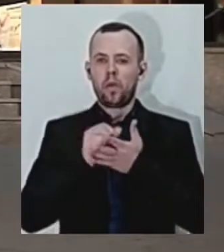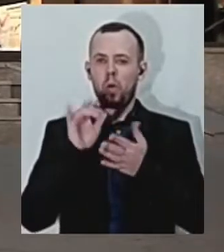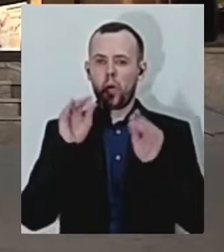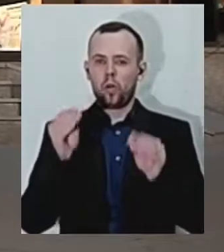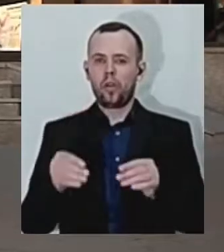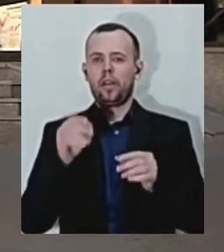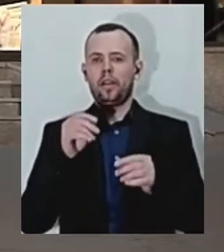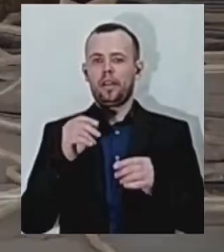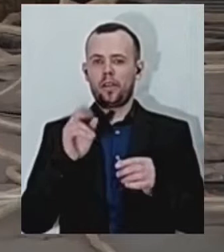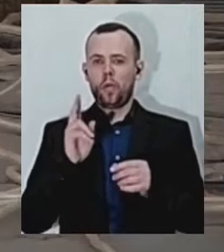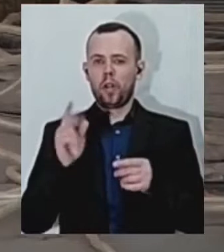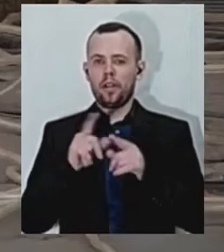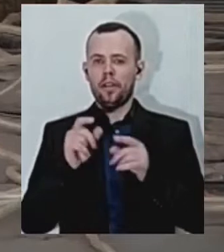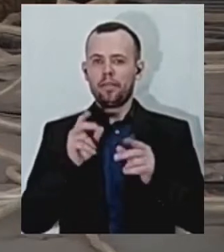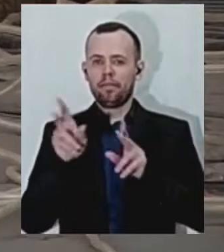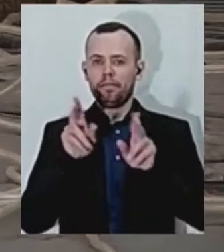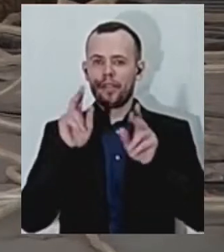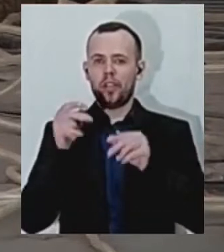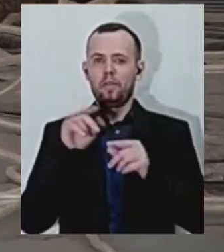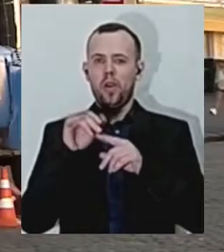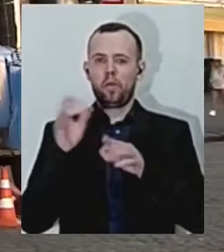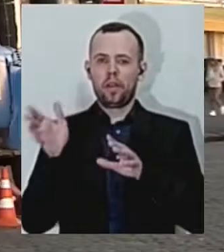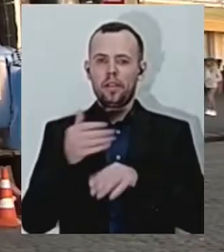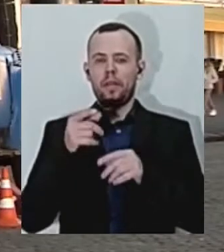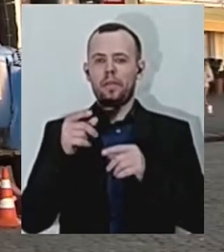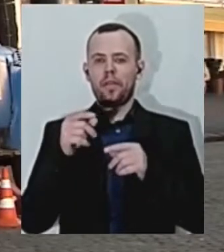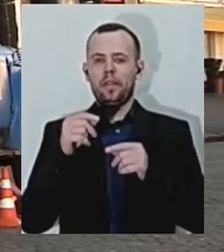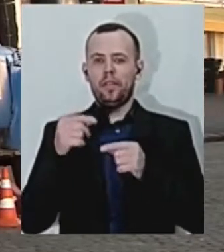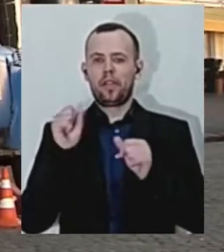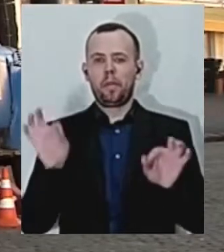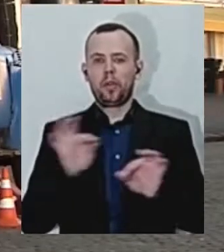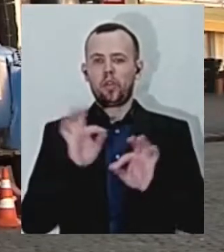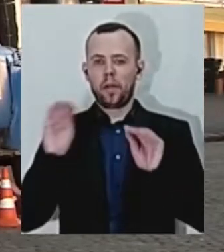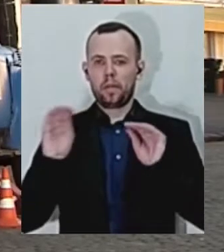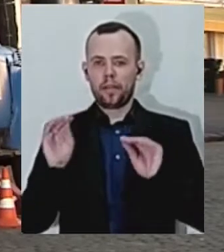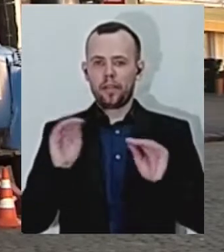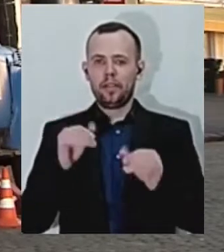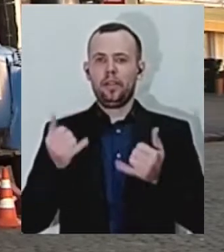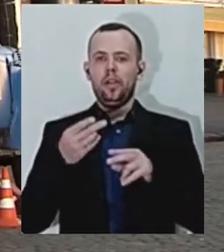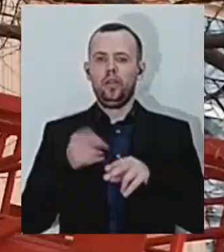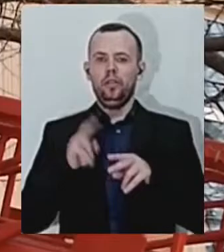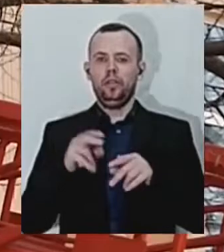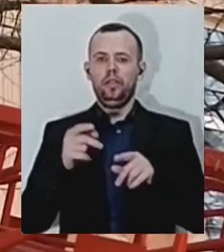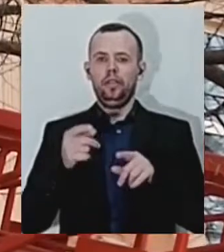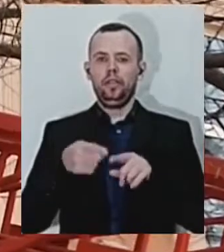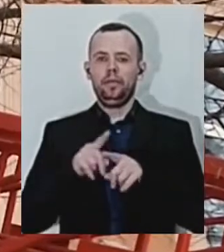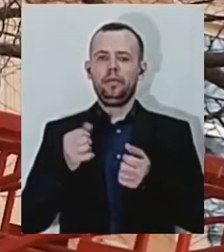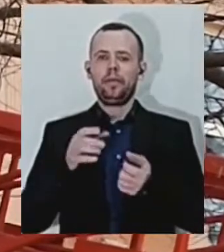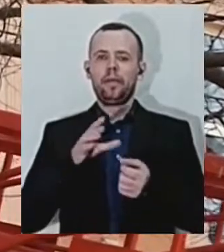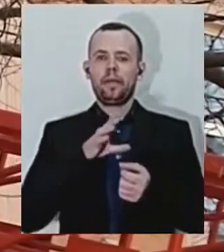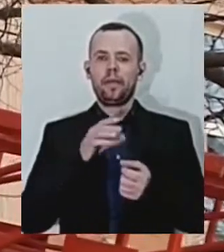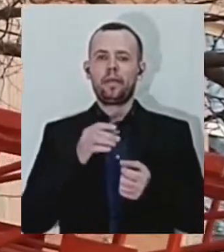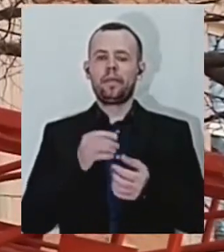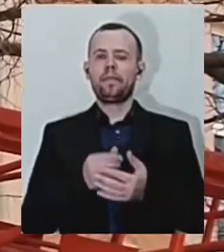гілок ілюмінацію, прибрали лічильники та музичні пристрої. Для цього задіяли три спеціальних автівки з драбинами. Натомість на